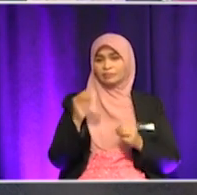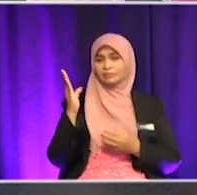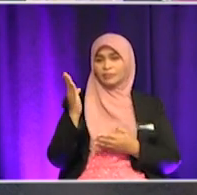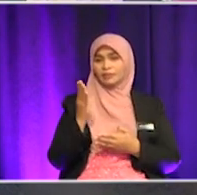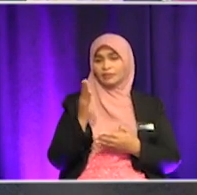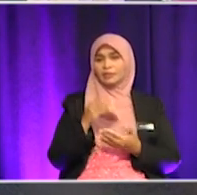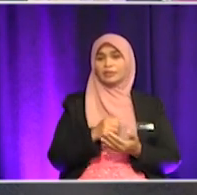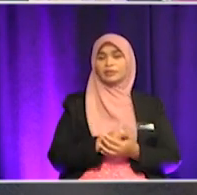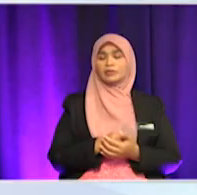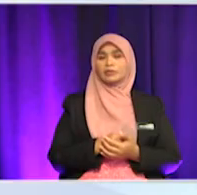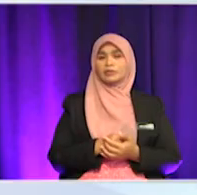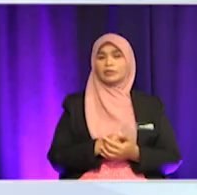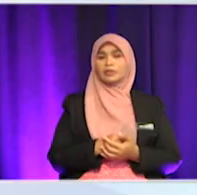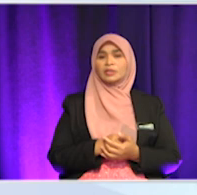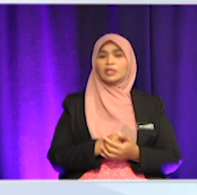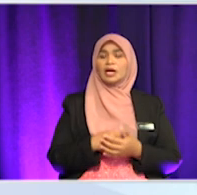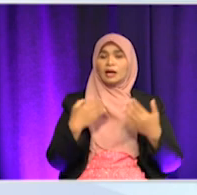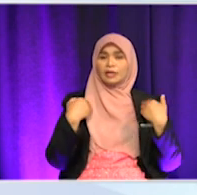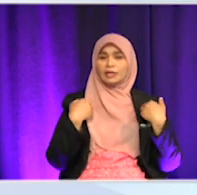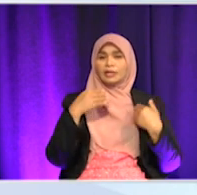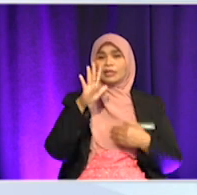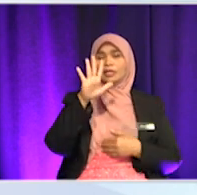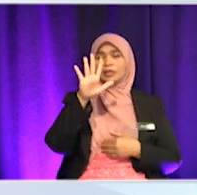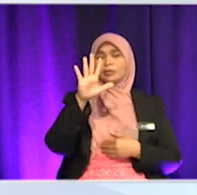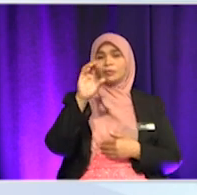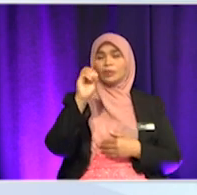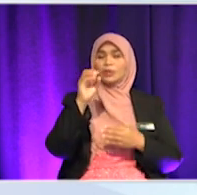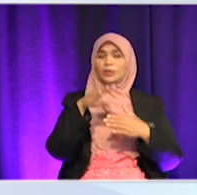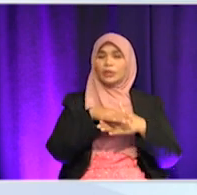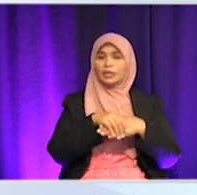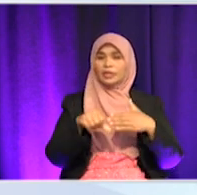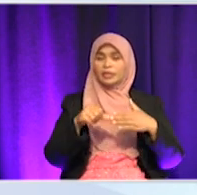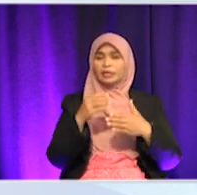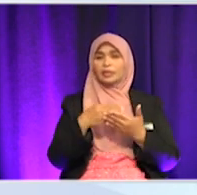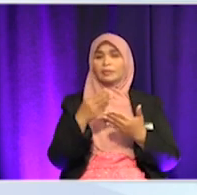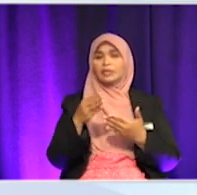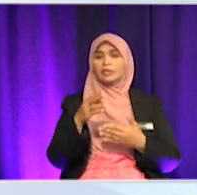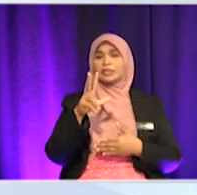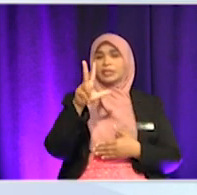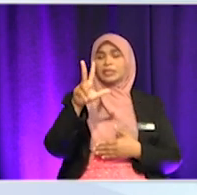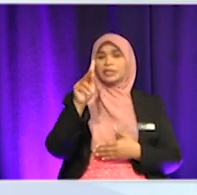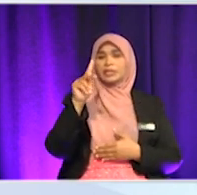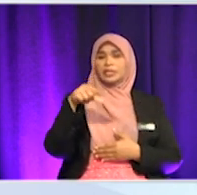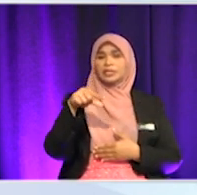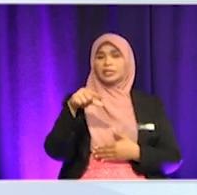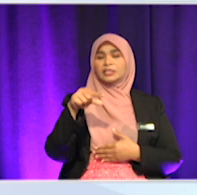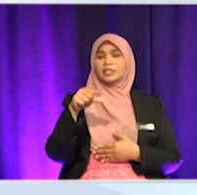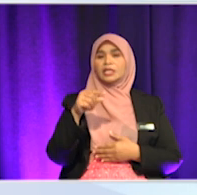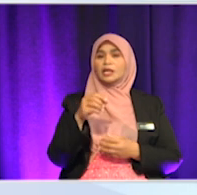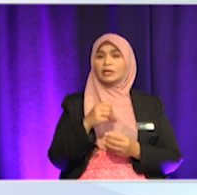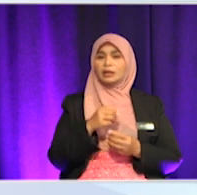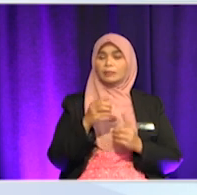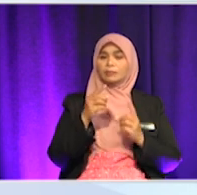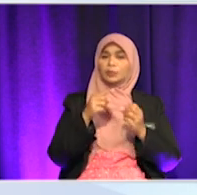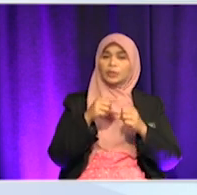soalannya berbunyi, Prema mempunyai RM50. Dia membeli 3 kilogram rambutan, 2 kilogram manggis dan 1